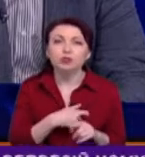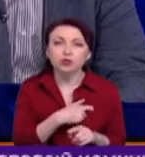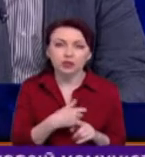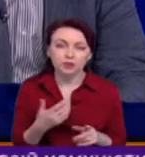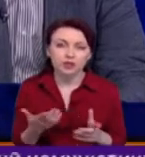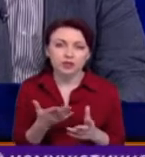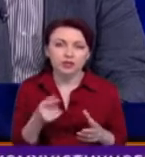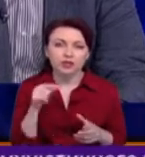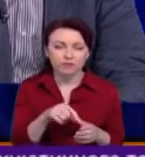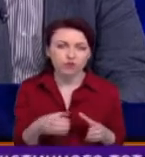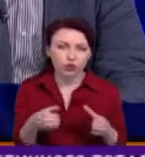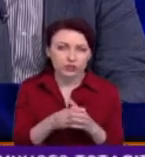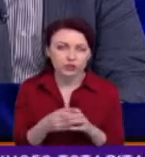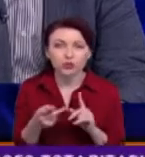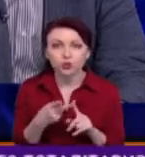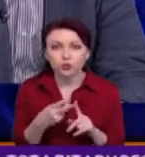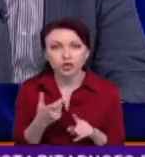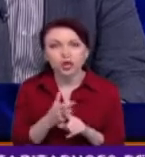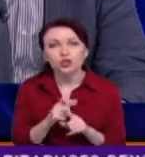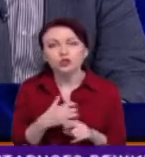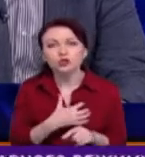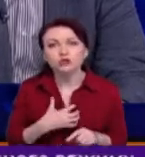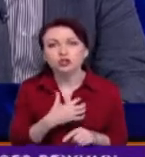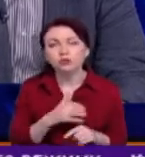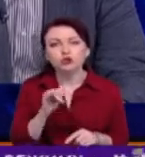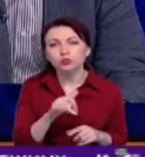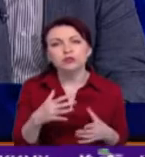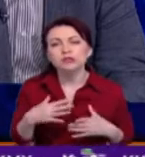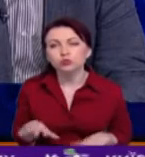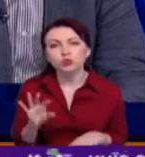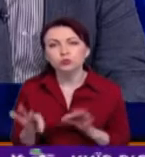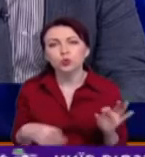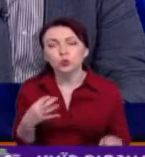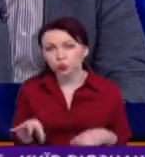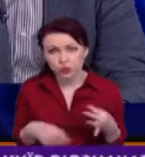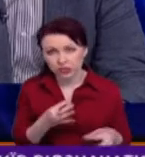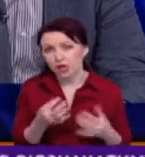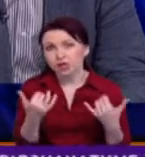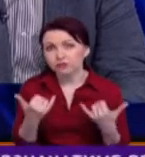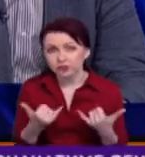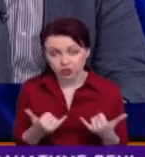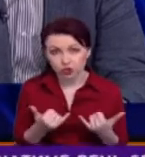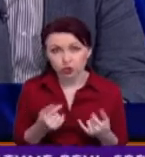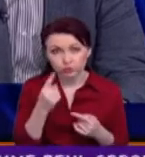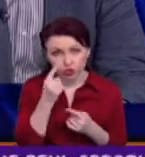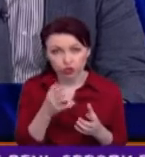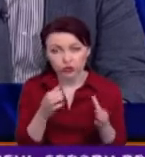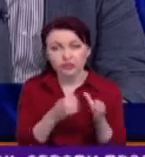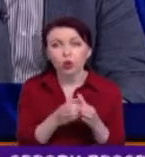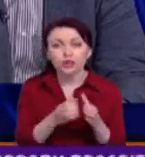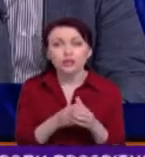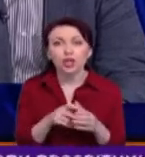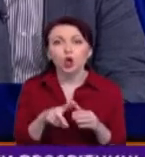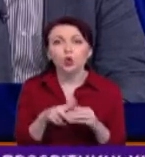є коаліцією. І друге, тут дуже важливо, щоб у вас не було спокус у нинішньої більшості коаліції